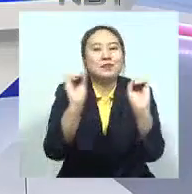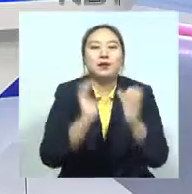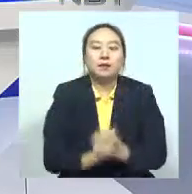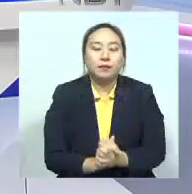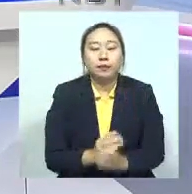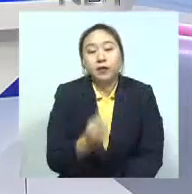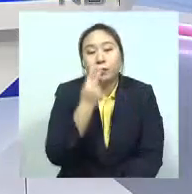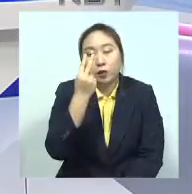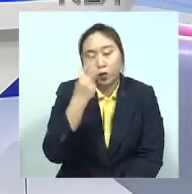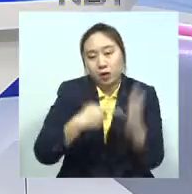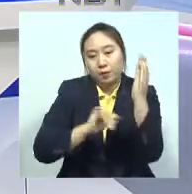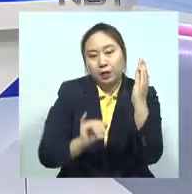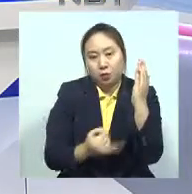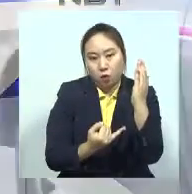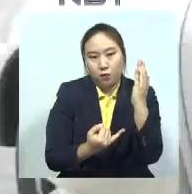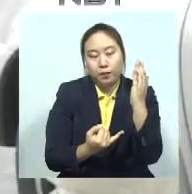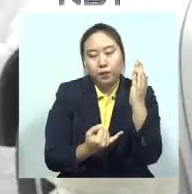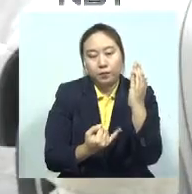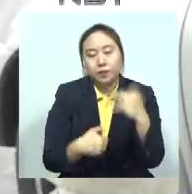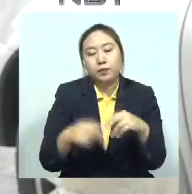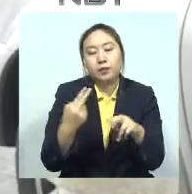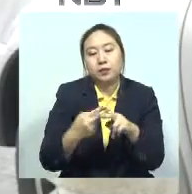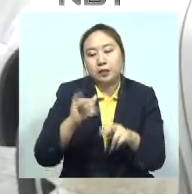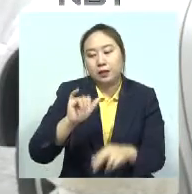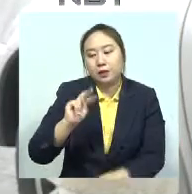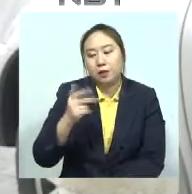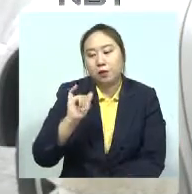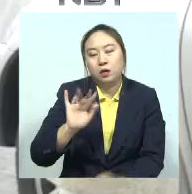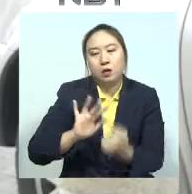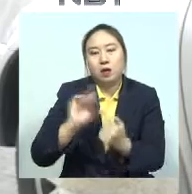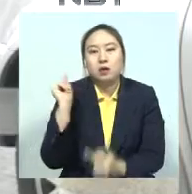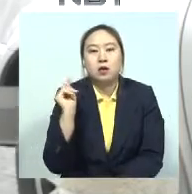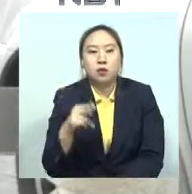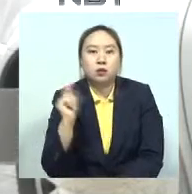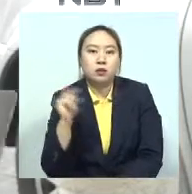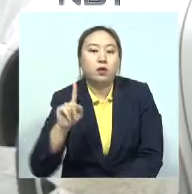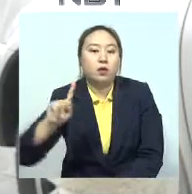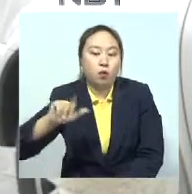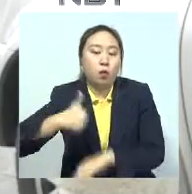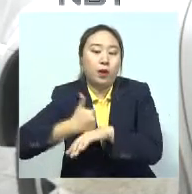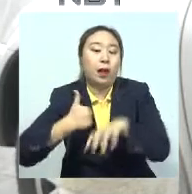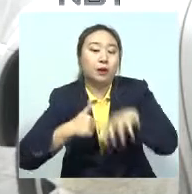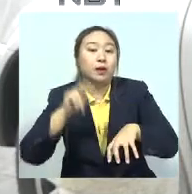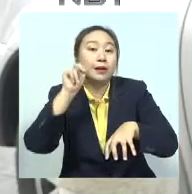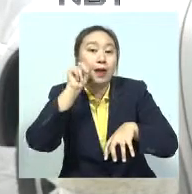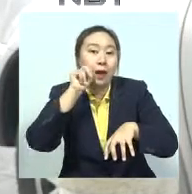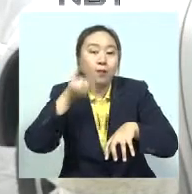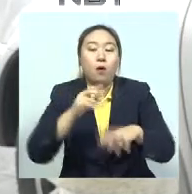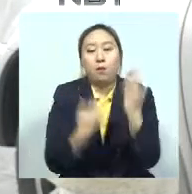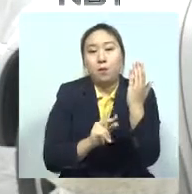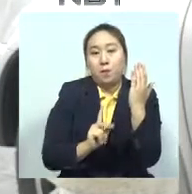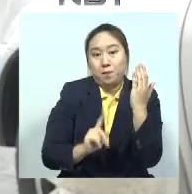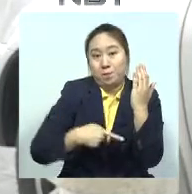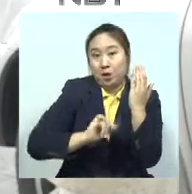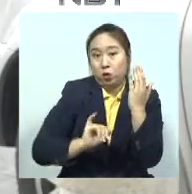ไปดูสถานการณ์ที่ประจวบคีรีขันธ์กันนะคะนายยงยุทธจุลานนท์ผู้อำนวยการโครงการชลประทานประจวบคีรีขันธ์บอกกับทีมข่าว